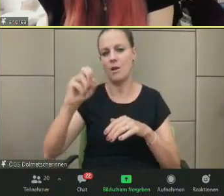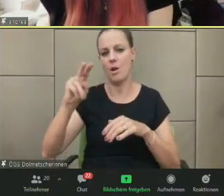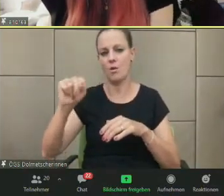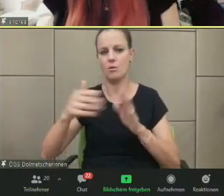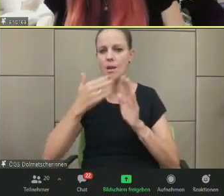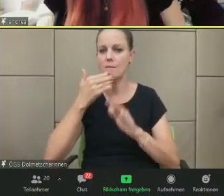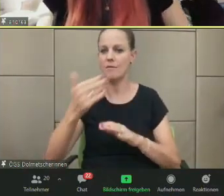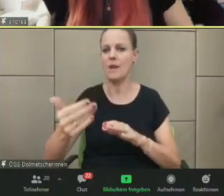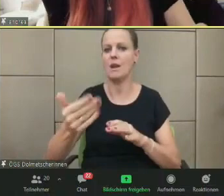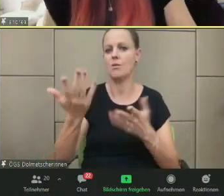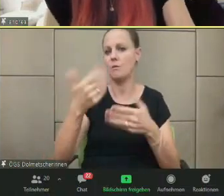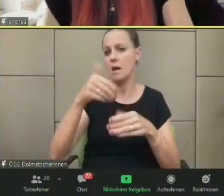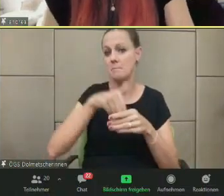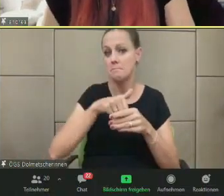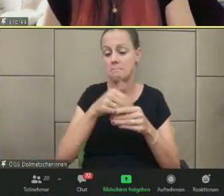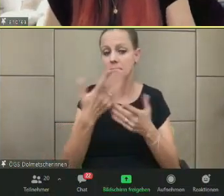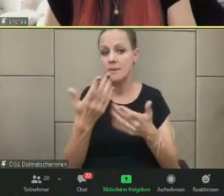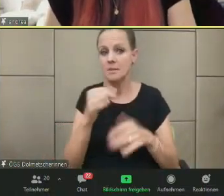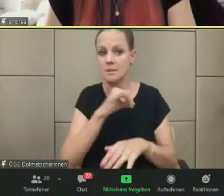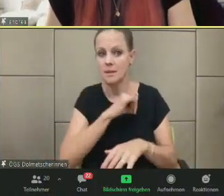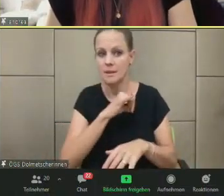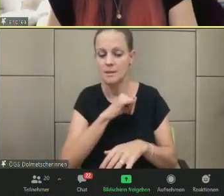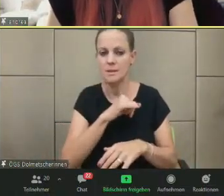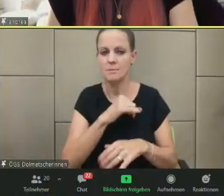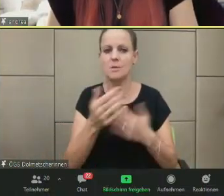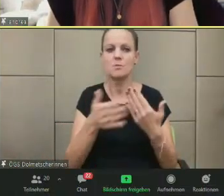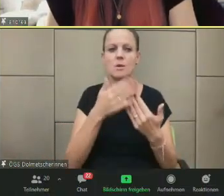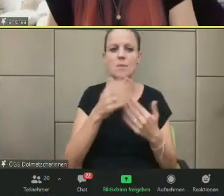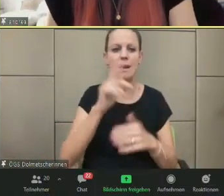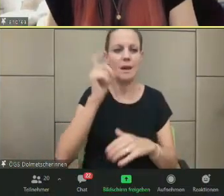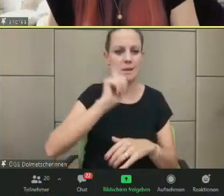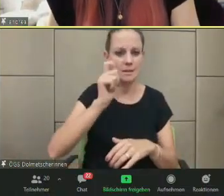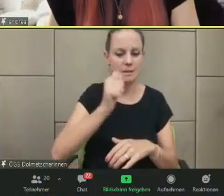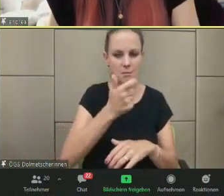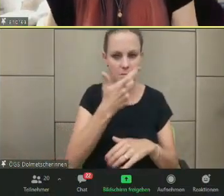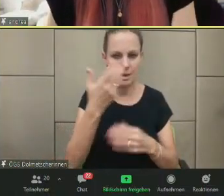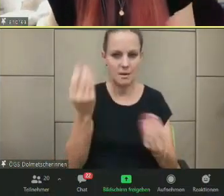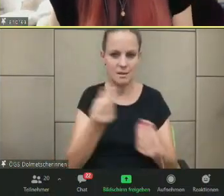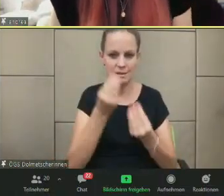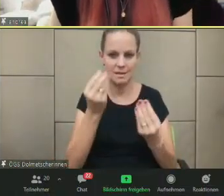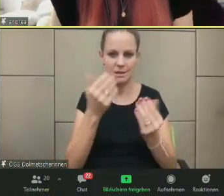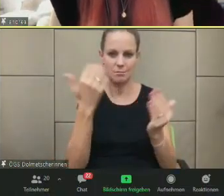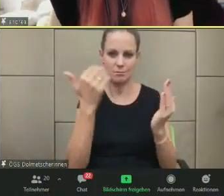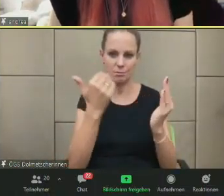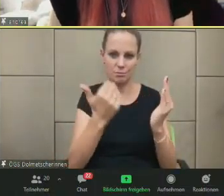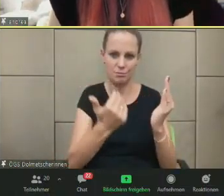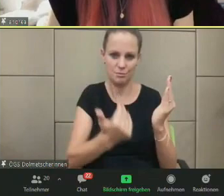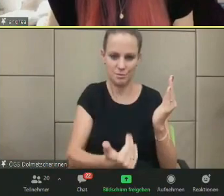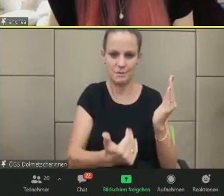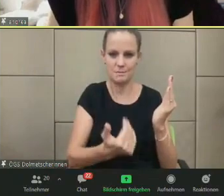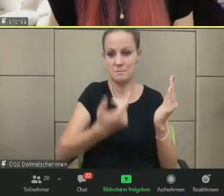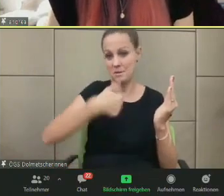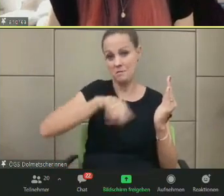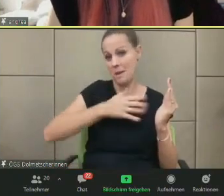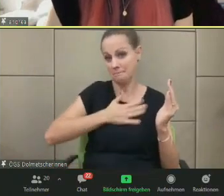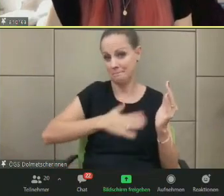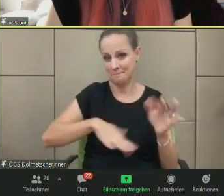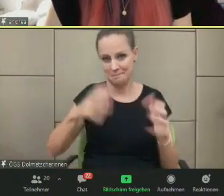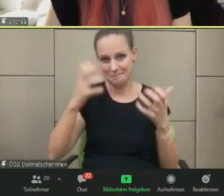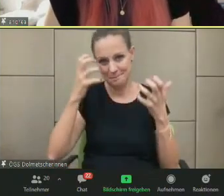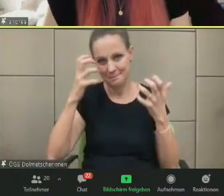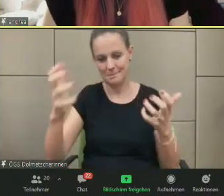Media verschiedene Dinge machen. Also wir haben hier auf Instagram ein paar Accounts aufgelistet, die wir sehr gut finden, die sehr